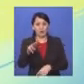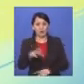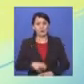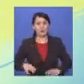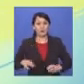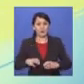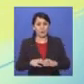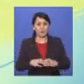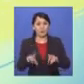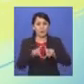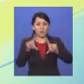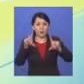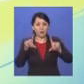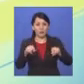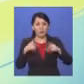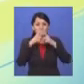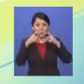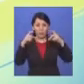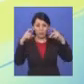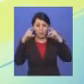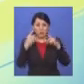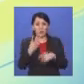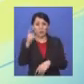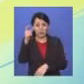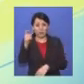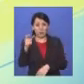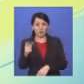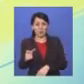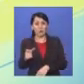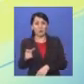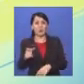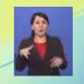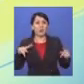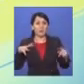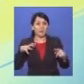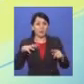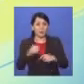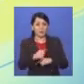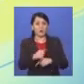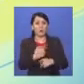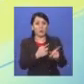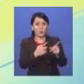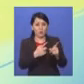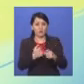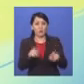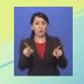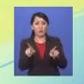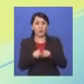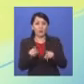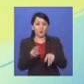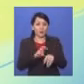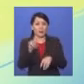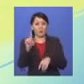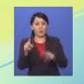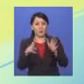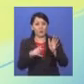Талшық астық ЛТД жауапкершілігі шектеулі серіктестігі ғимаратына бетперде киген 4 адам басып кіріп, шолақ мылтыққа ұқсас қарумен